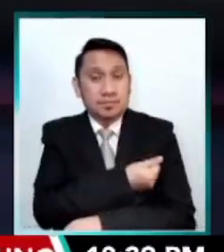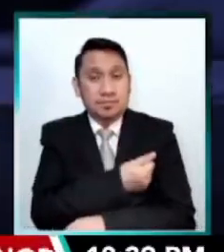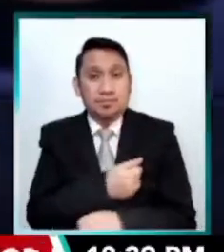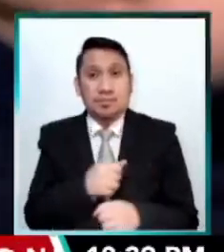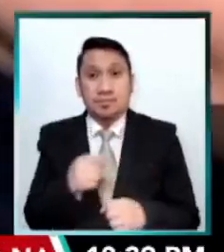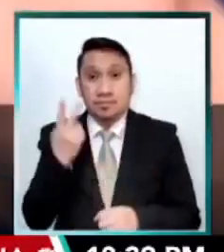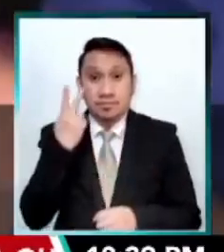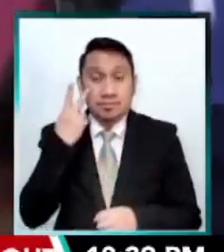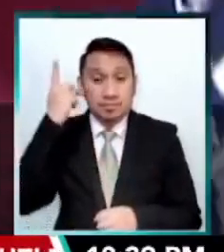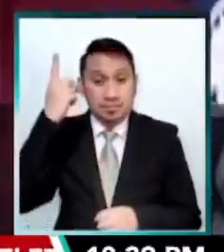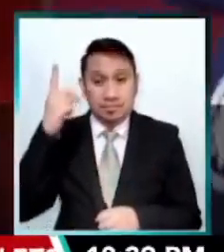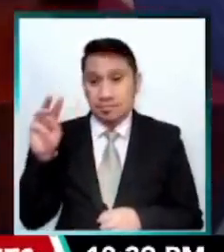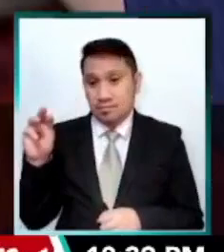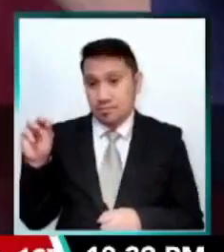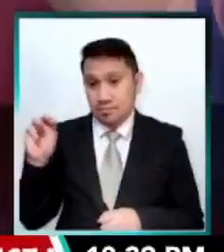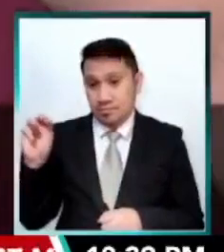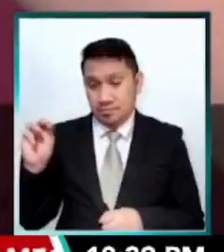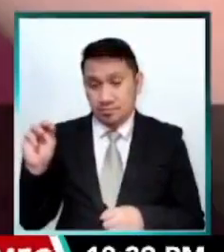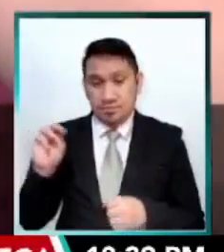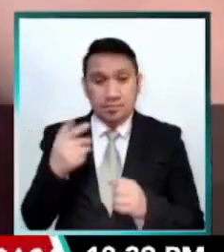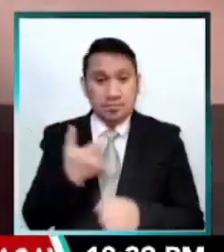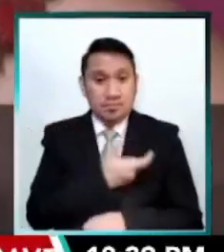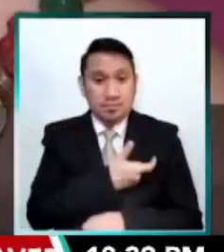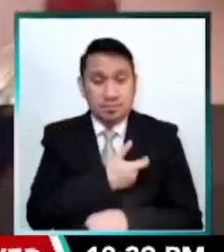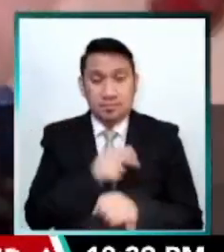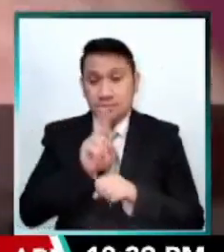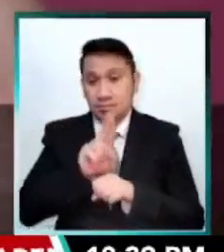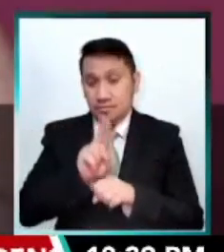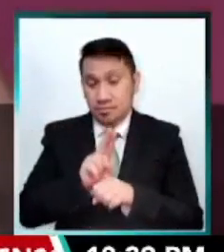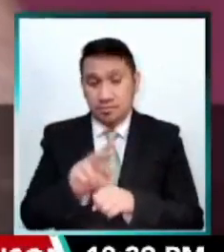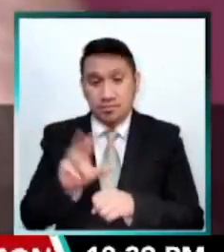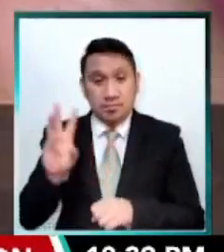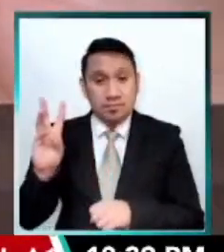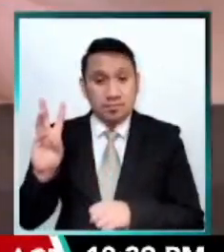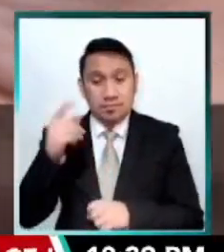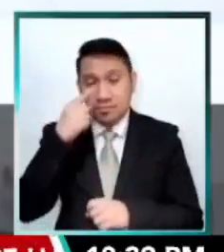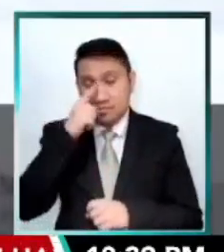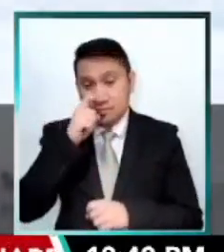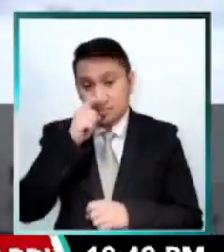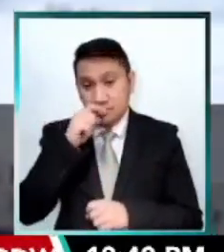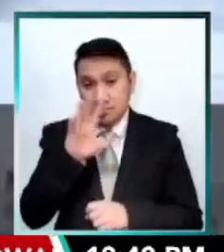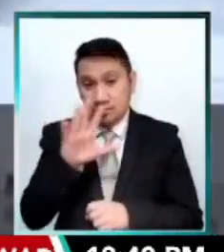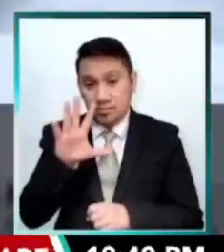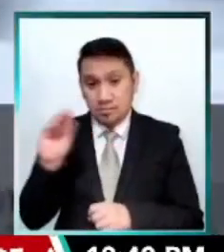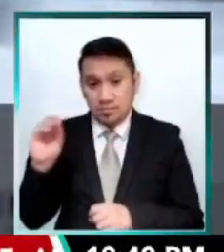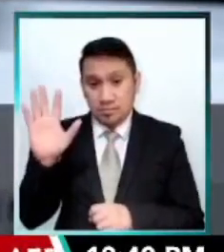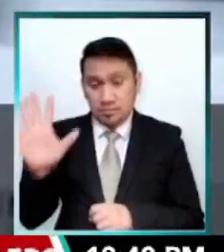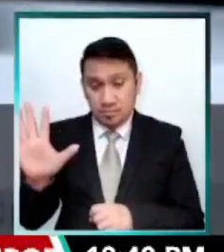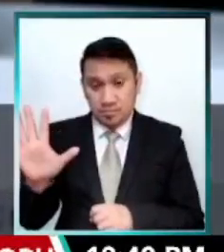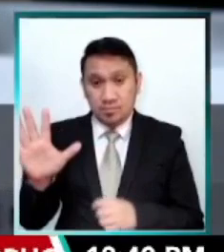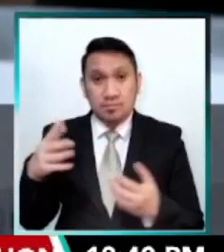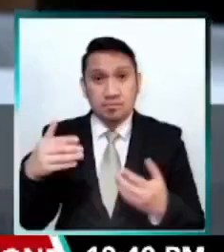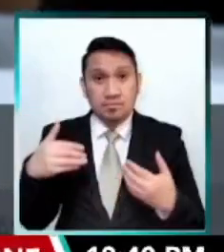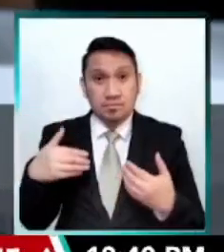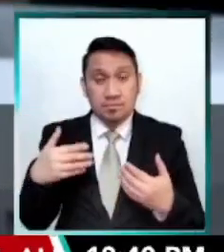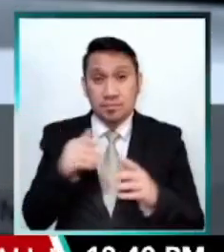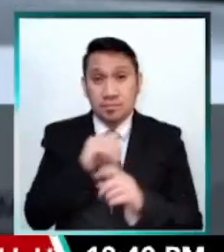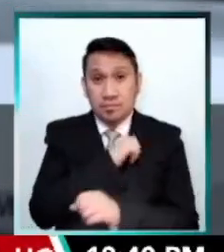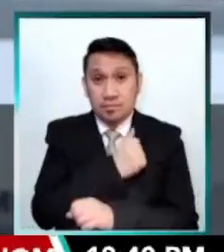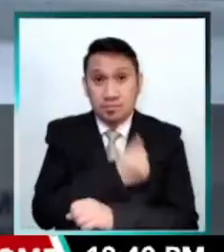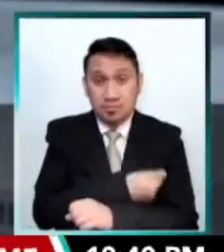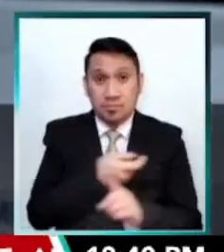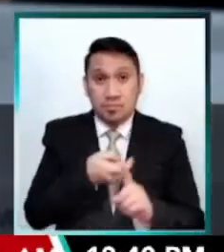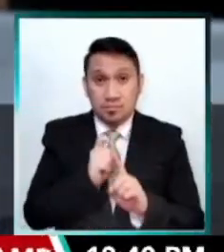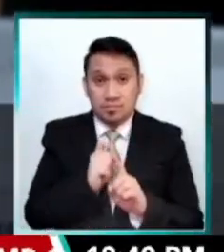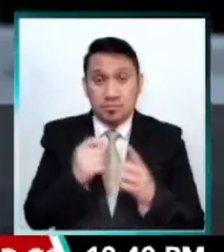Moderna para magamit na ang booster sa mga 6 na buwang sanggol hanggang 5 taong gulang na bata. Ang authorization ay base sa isinagawang clinical